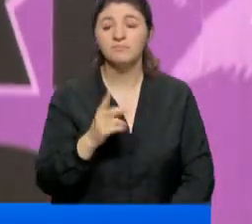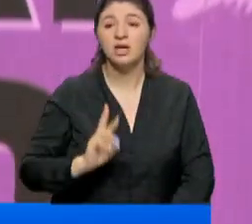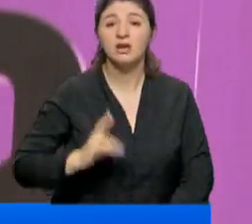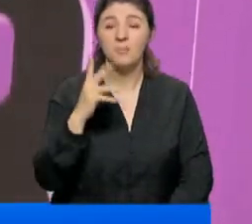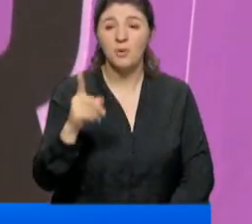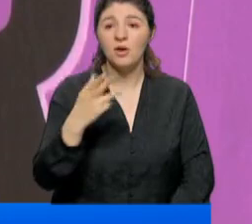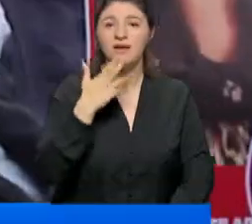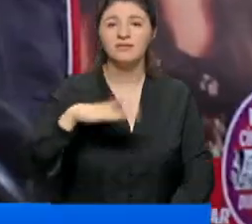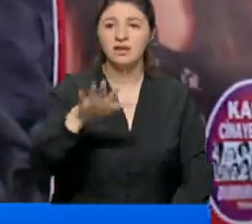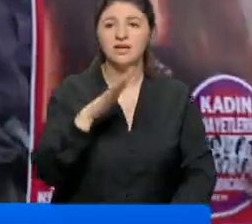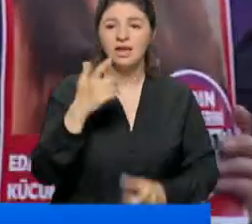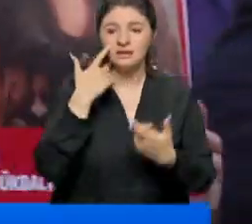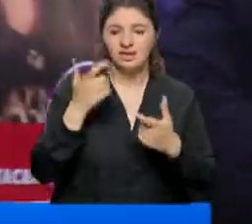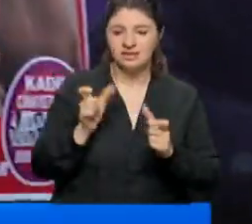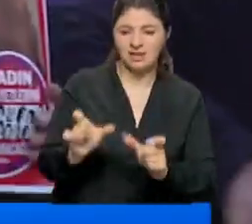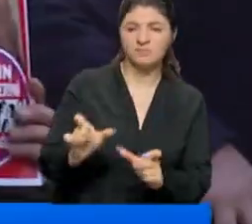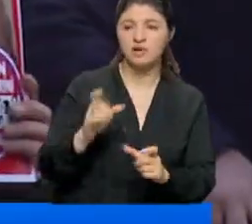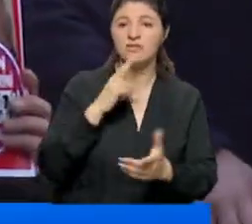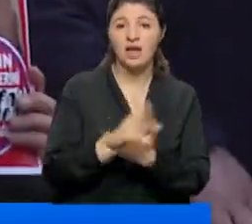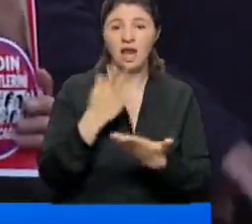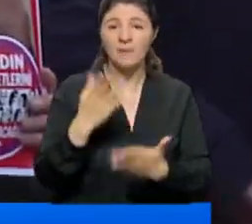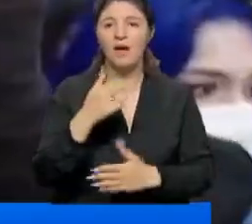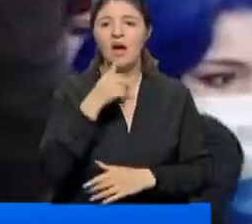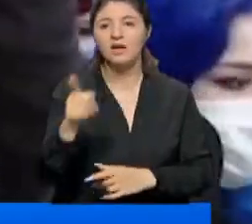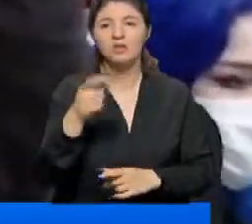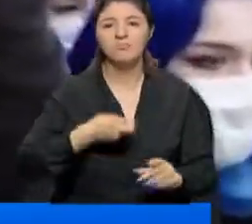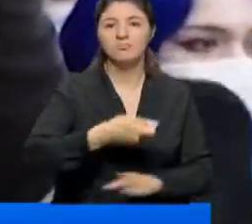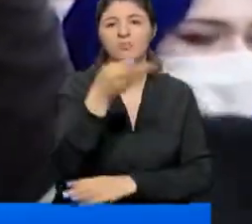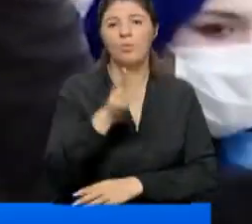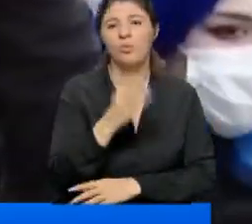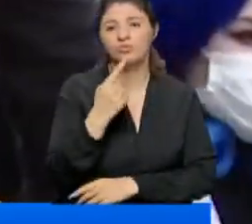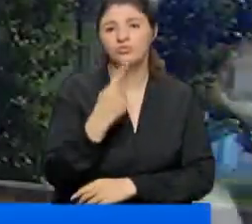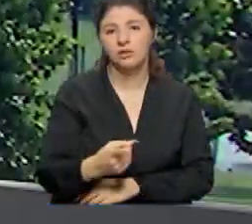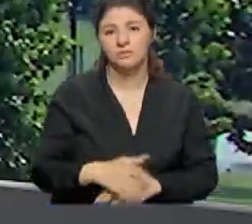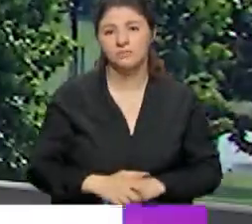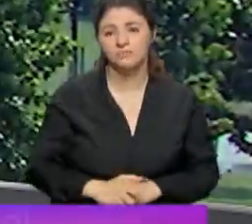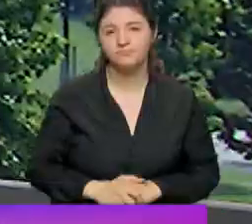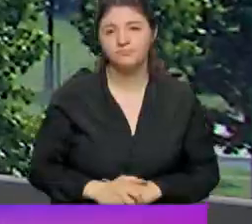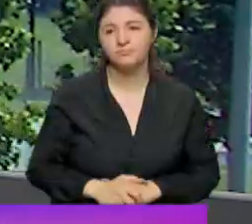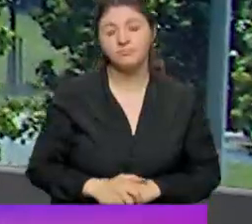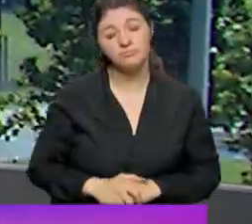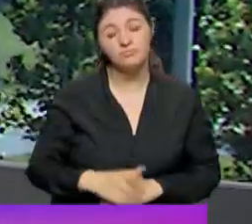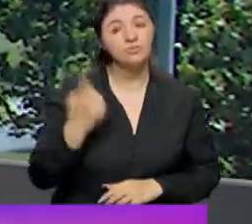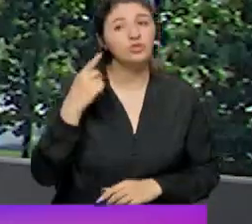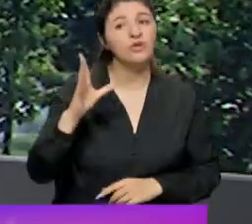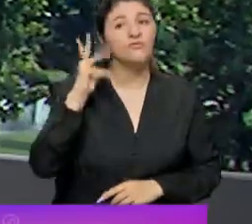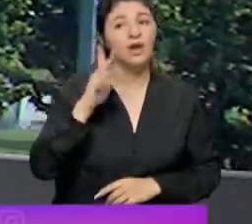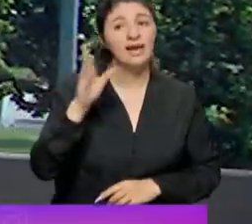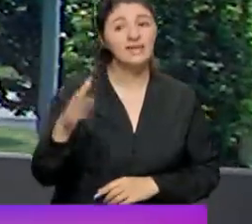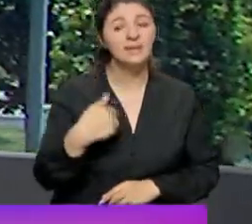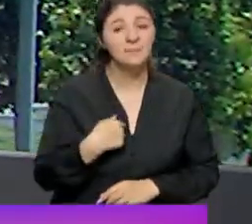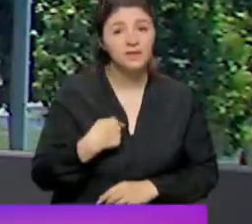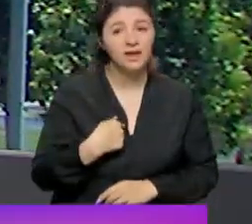rapor kadınların tedbir kararlarına rağmen erkekler tarafından öldürüldüğünü söyledim Biz dün fuara